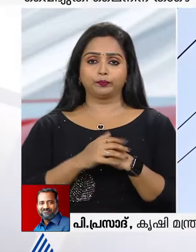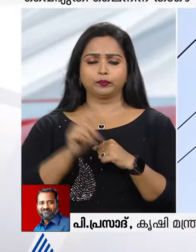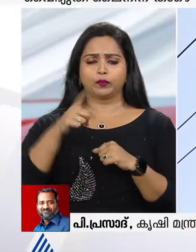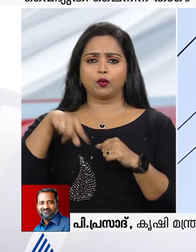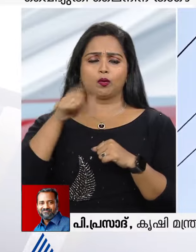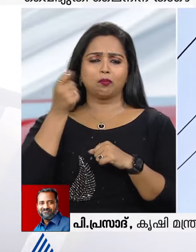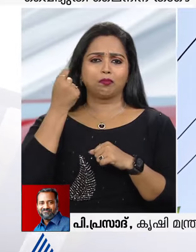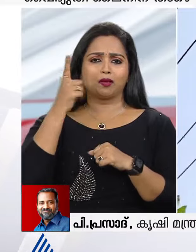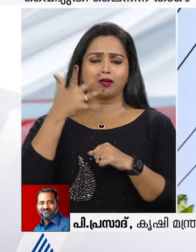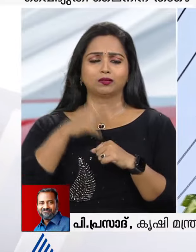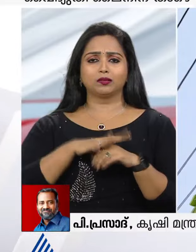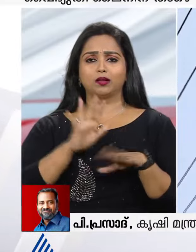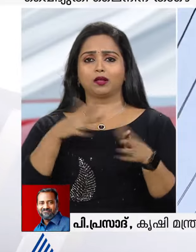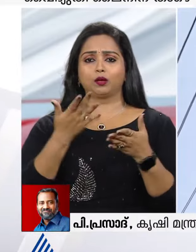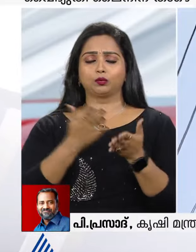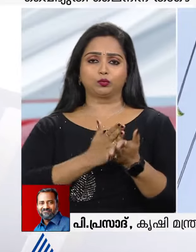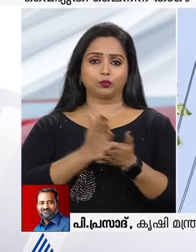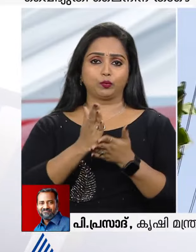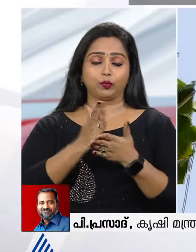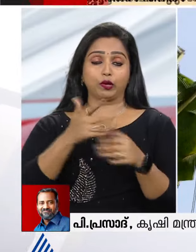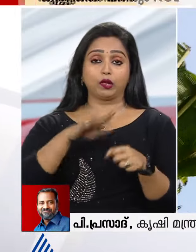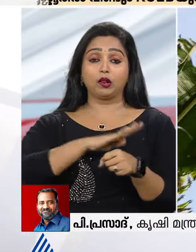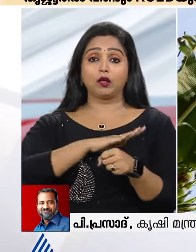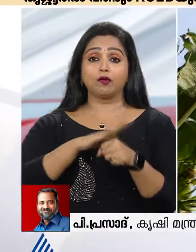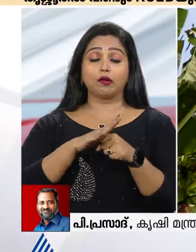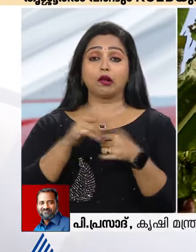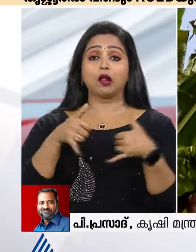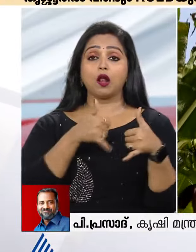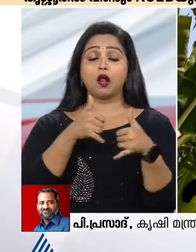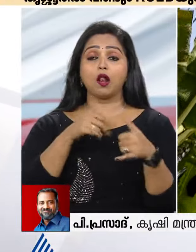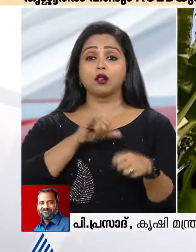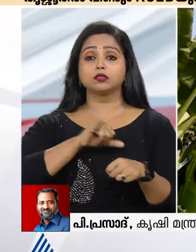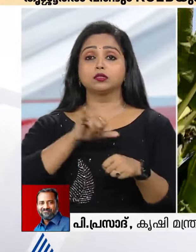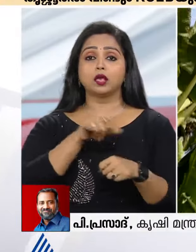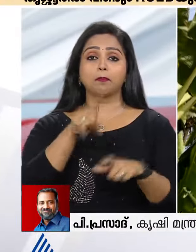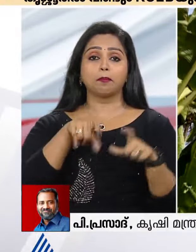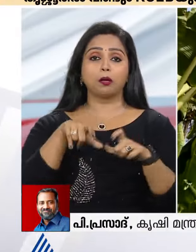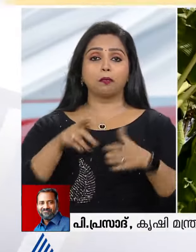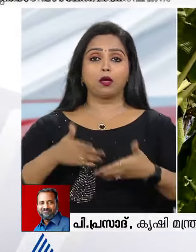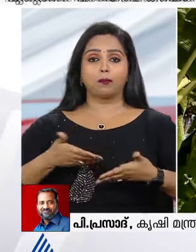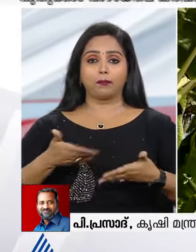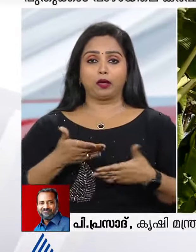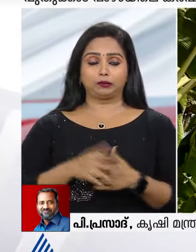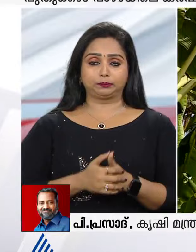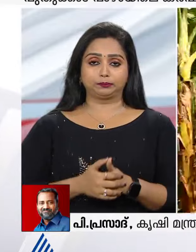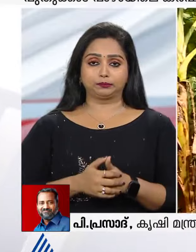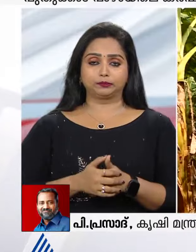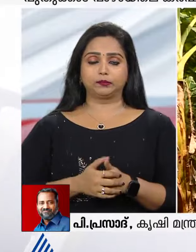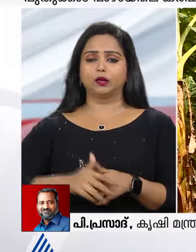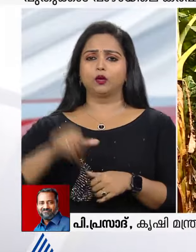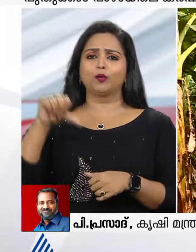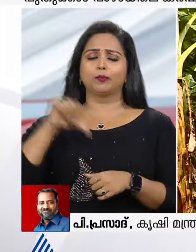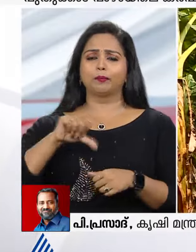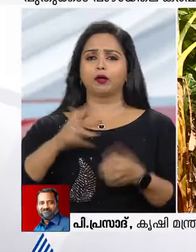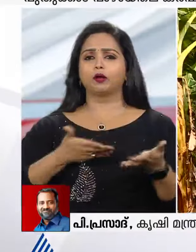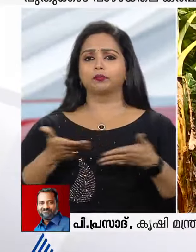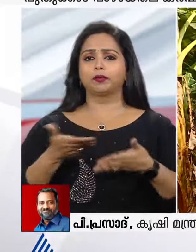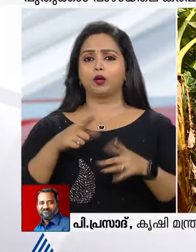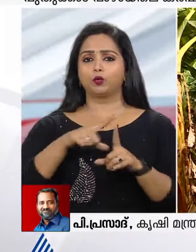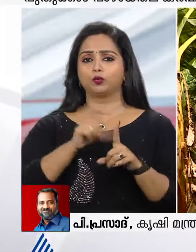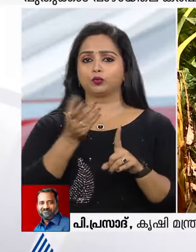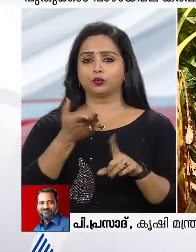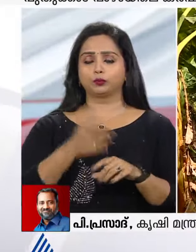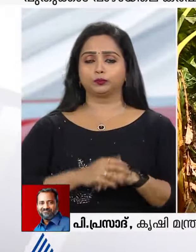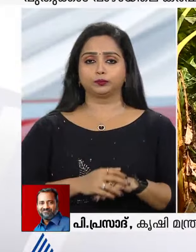മനസ്സിലാവാതെ ചുമ്മാ എന്തോ ഒരു ഇങ്ങനെ വെട്ടിക്കളിക്കുന്നത് പോലെയാണ് ആ ജീവനക്കാർ ചെയ്തതായിട്ടാണ് മനസ്സിലാക്കുന്നത്. അങ്ങേയറ്റം മോശപ്പെട്ട ഒരു കാര്യമാണ്. ഞാൻ